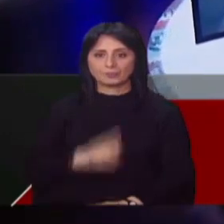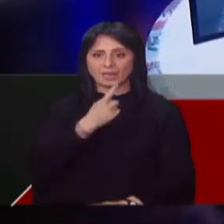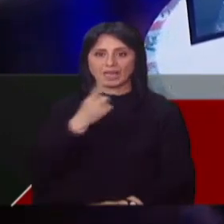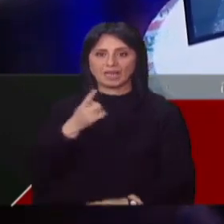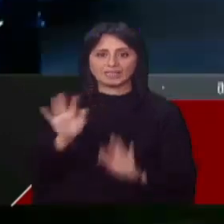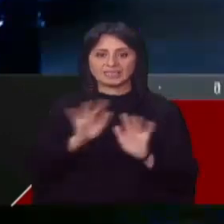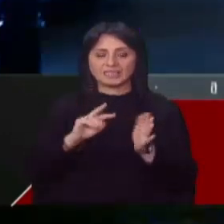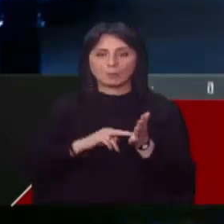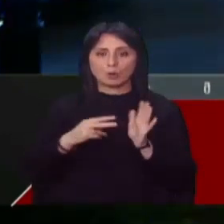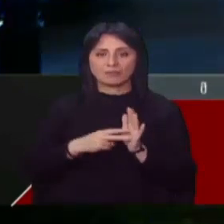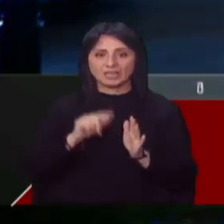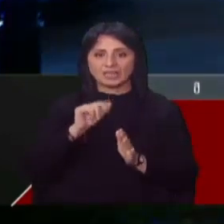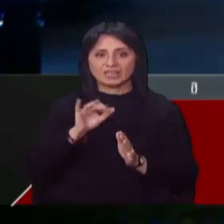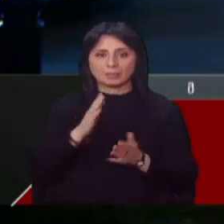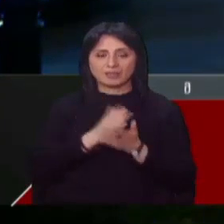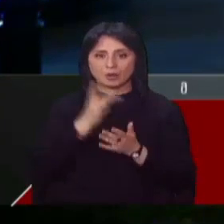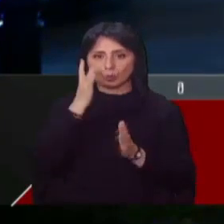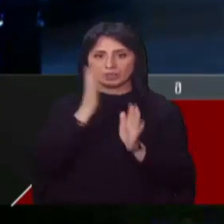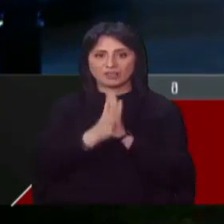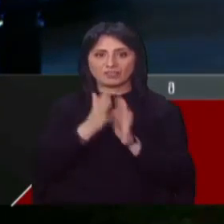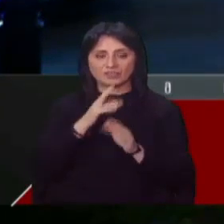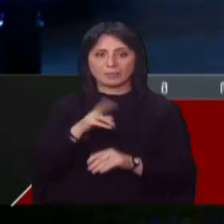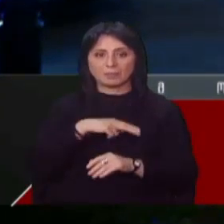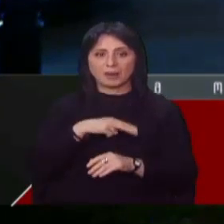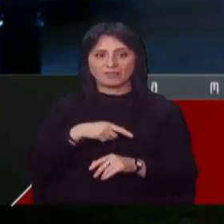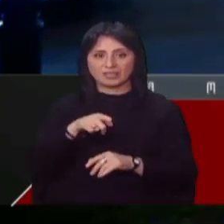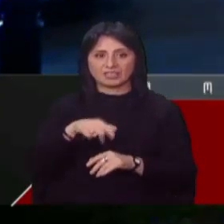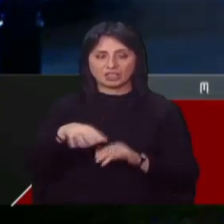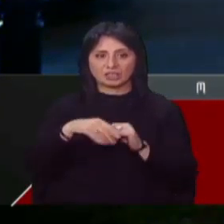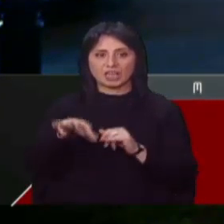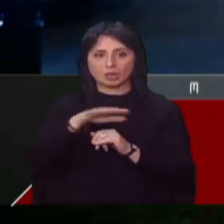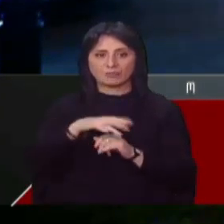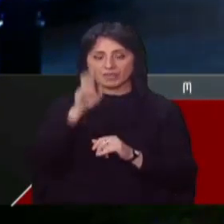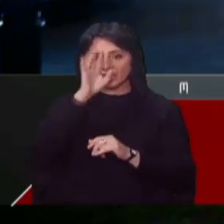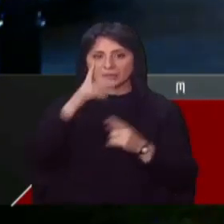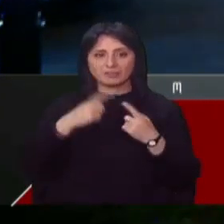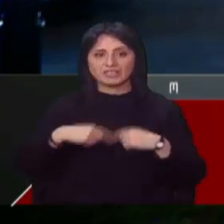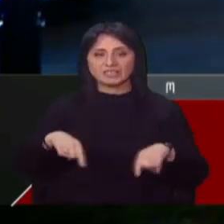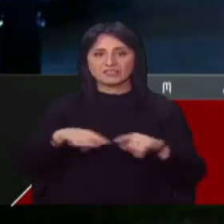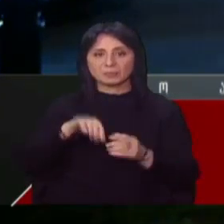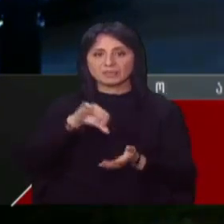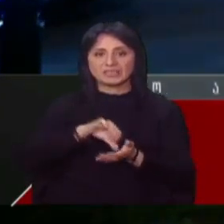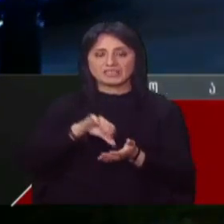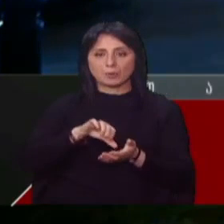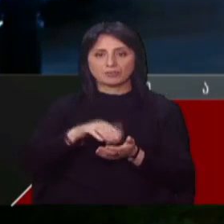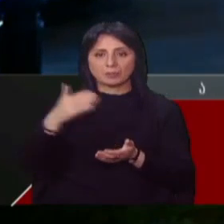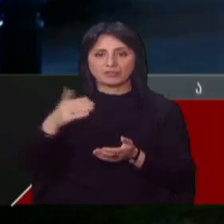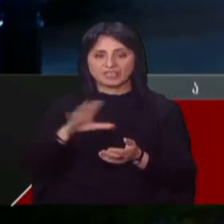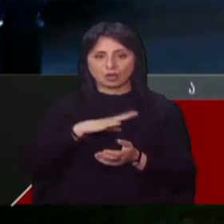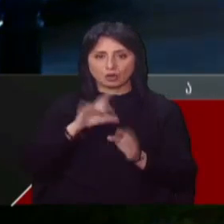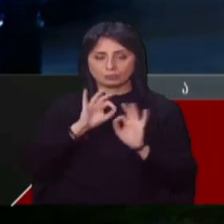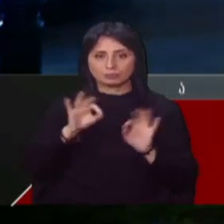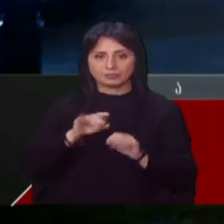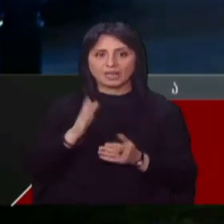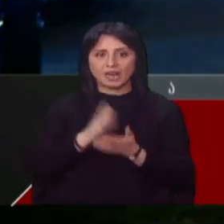Ერთადერთი სამოქმედო გეგმა თამთა, რომელიც აქ რუსთაველის გამზირზე პარლამენტის მიმზებარე ტერიტორიაზე არასამთავრობო სექტორის წარმომადგენლების მხრიდან გახდა